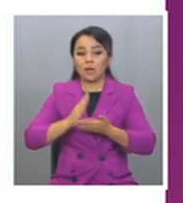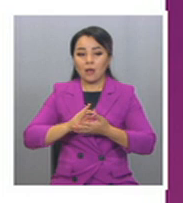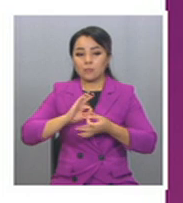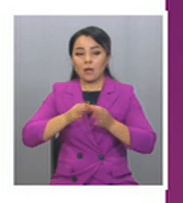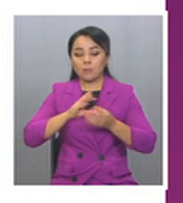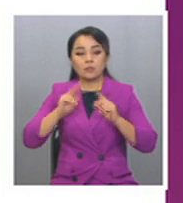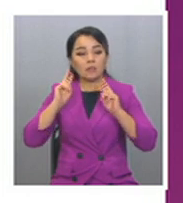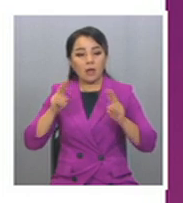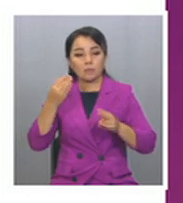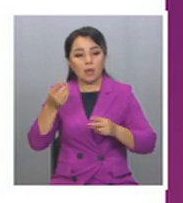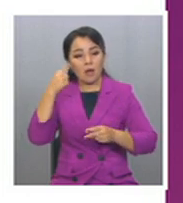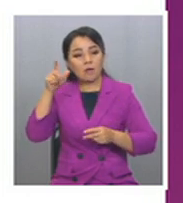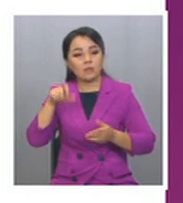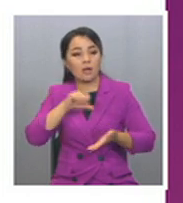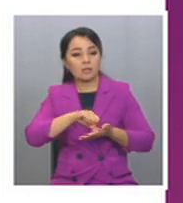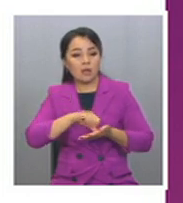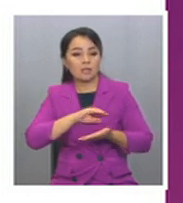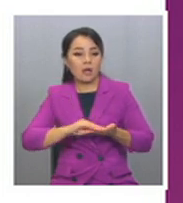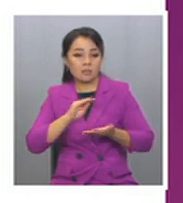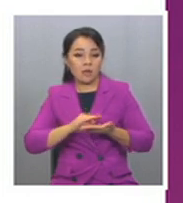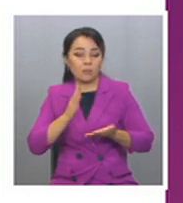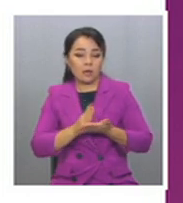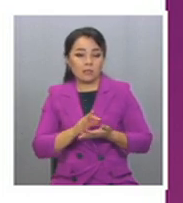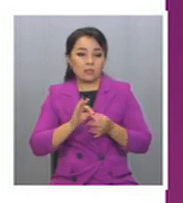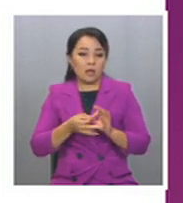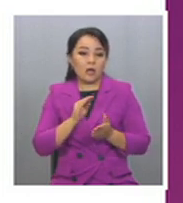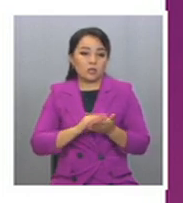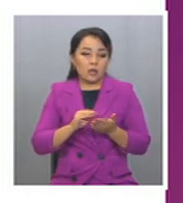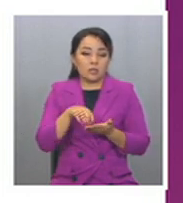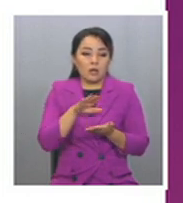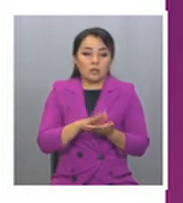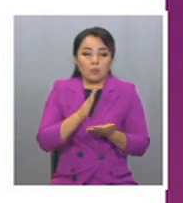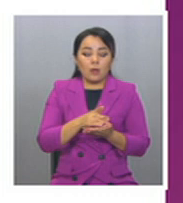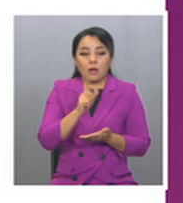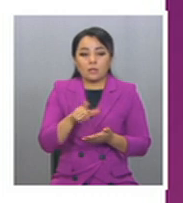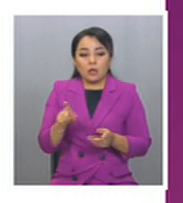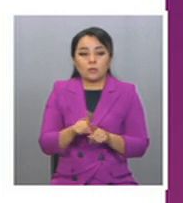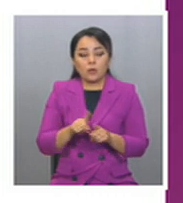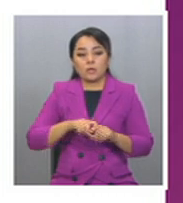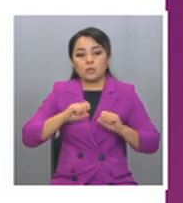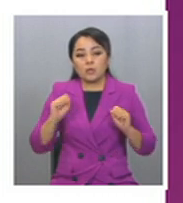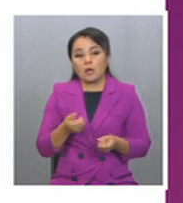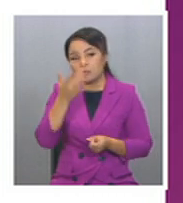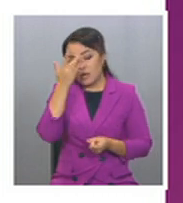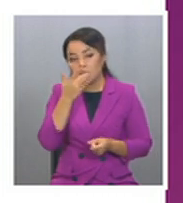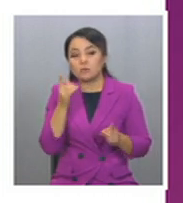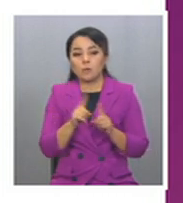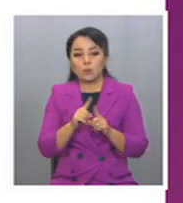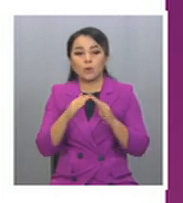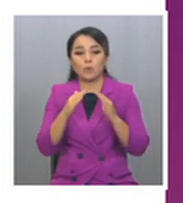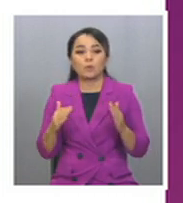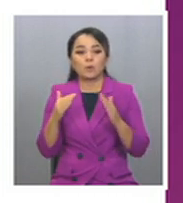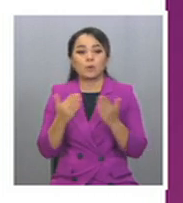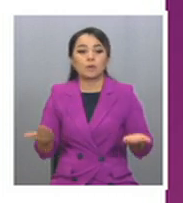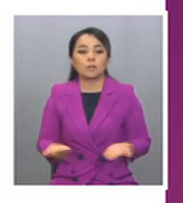автор қимақтар туралы жаза келіп, олар адамдар қысы жазы киіз үйлерде тұрады, жайылым мен су іздеп